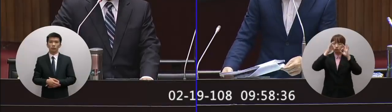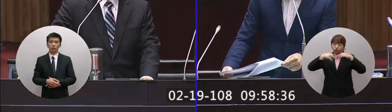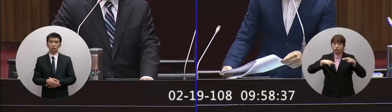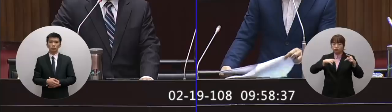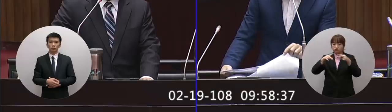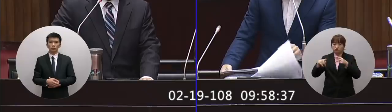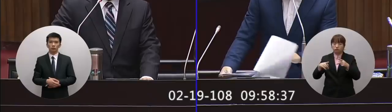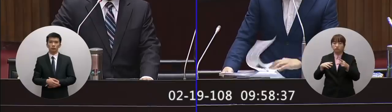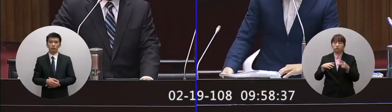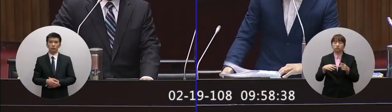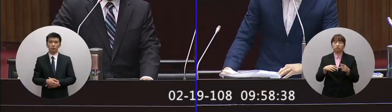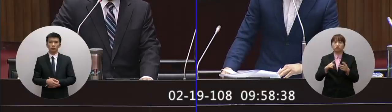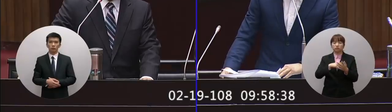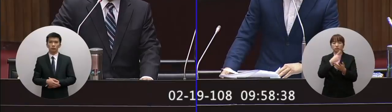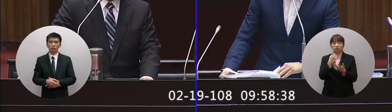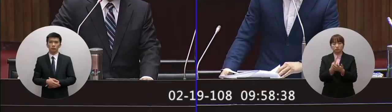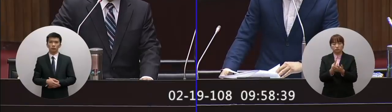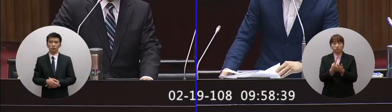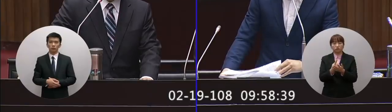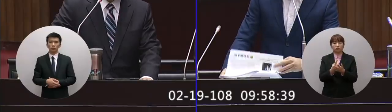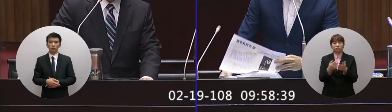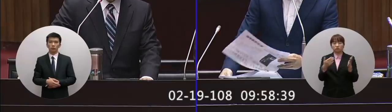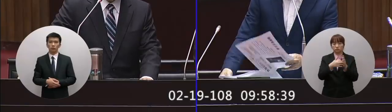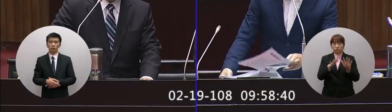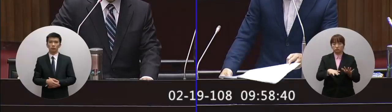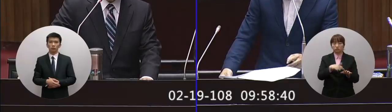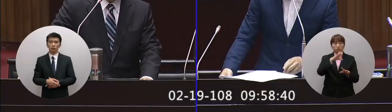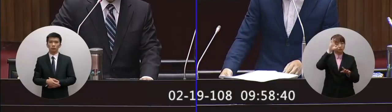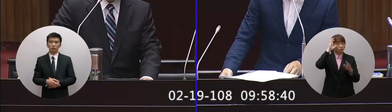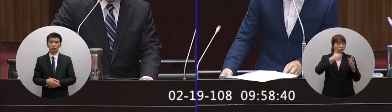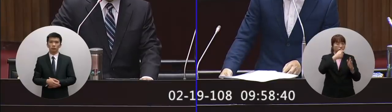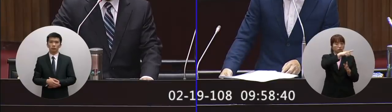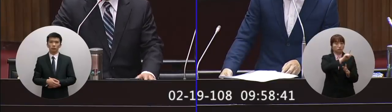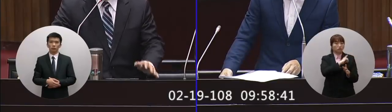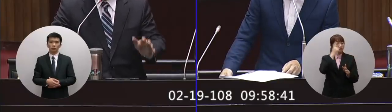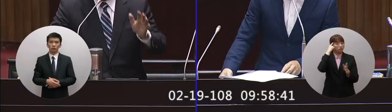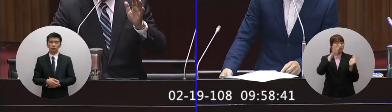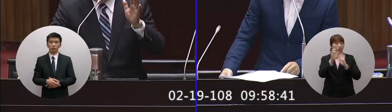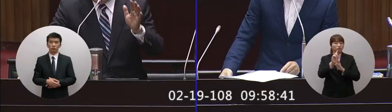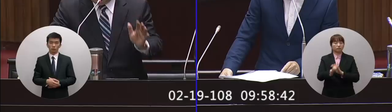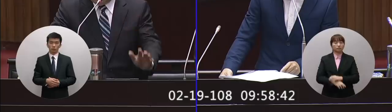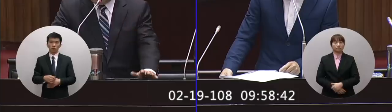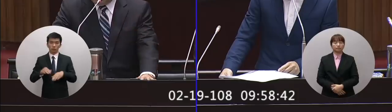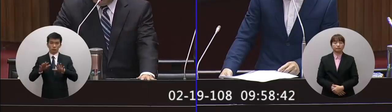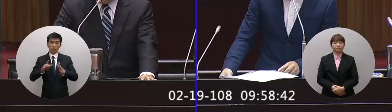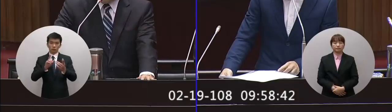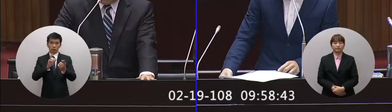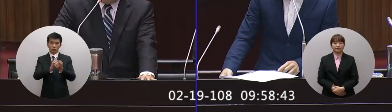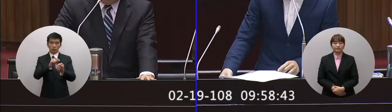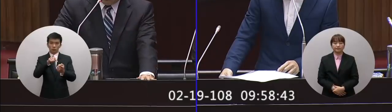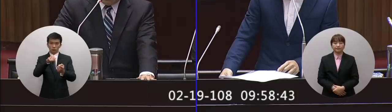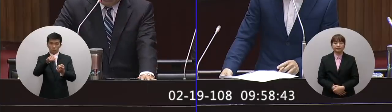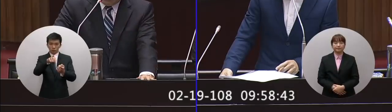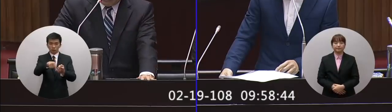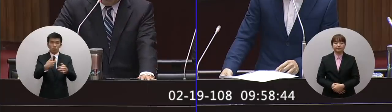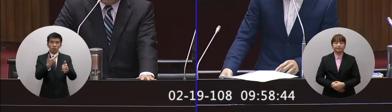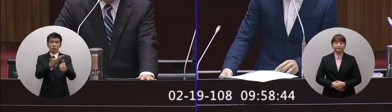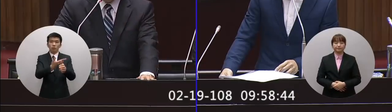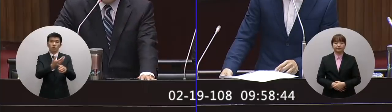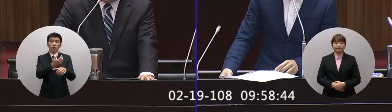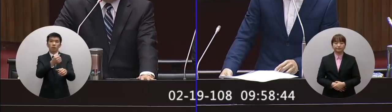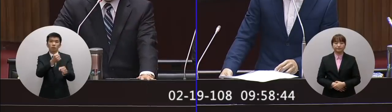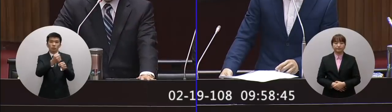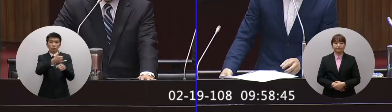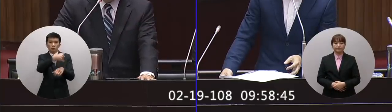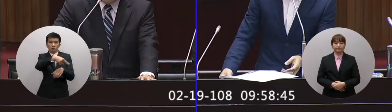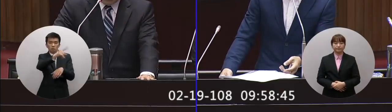全面。那我们院长苏院长态度是什么？ 现在对于怎么样子让劳动条件环